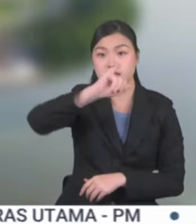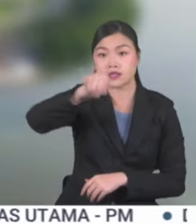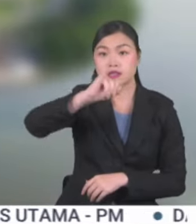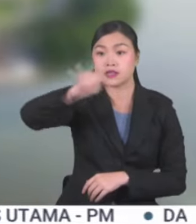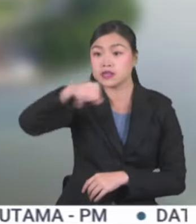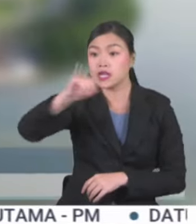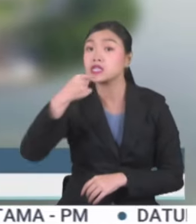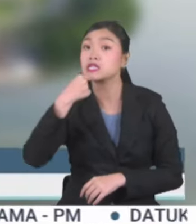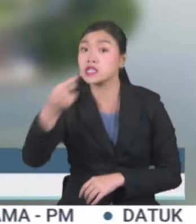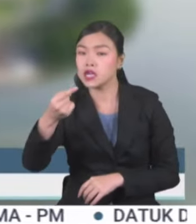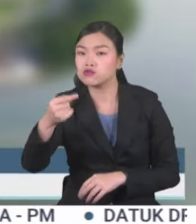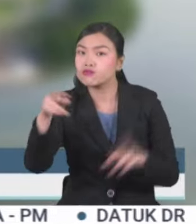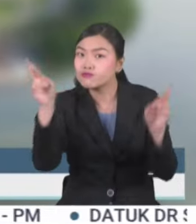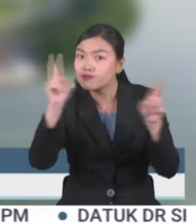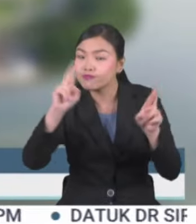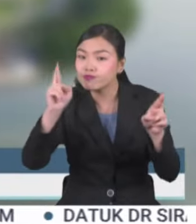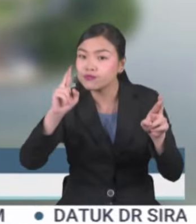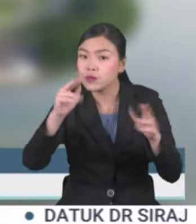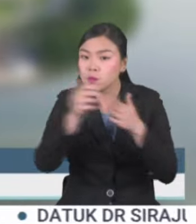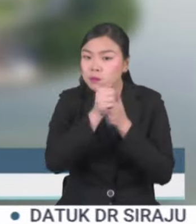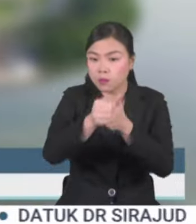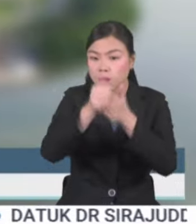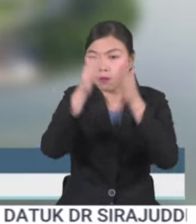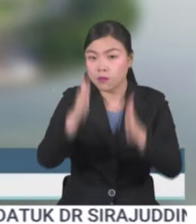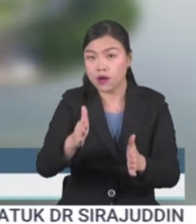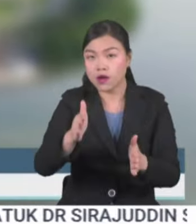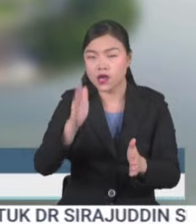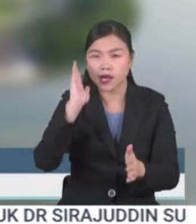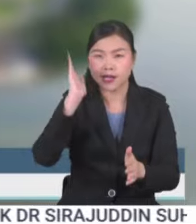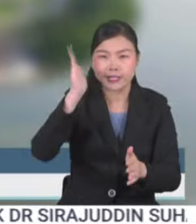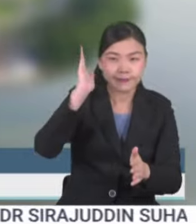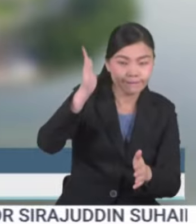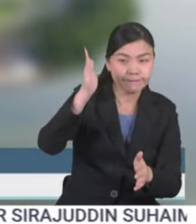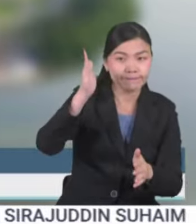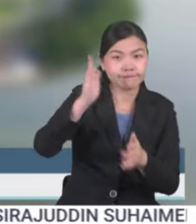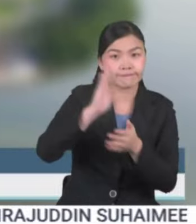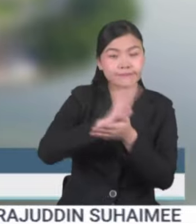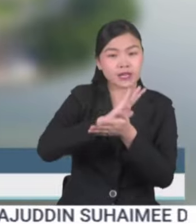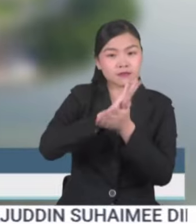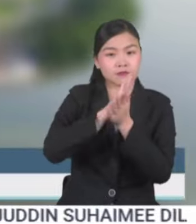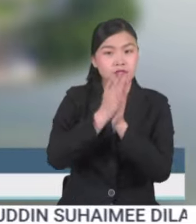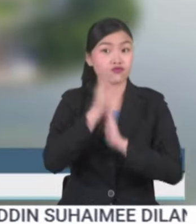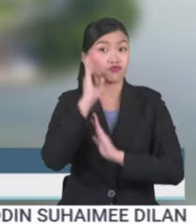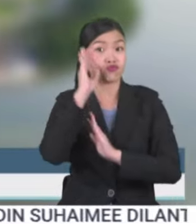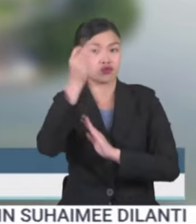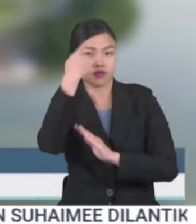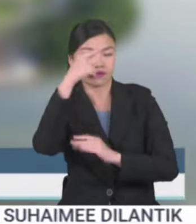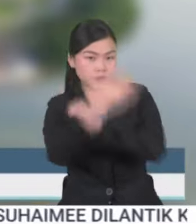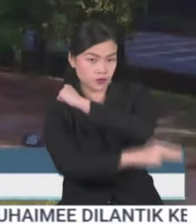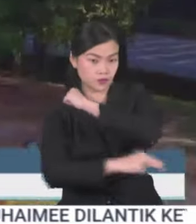berkata ia bagi menyediakan pemimpin yang bakal men ak masa hadapan negeri